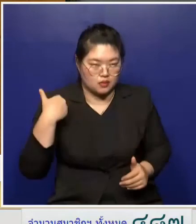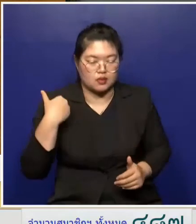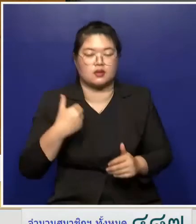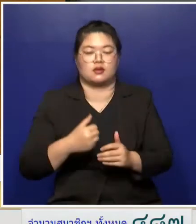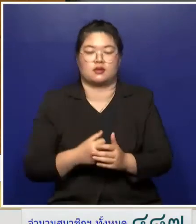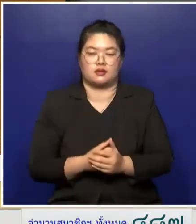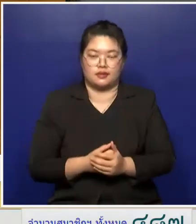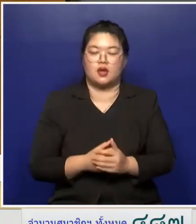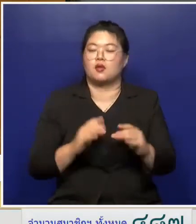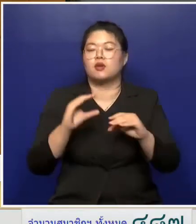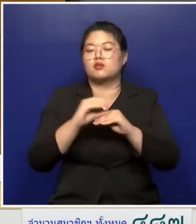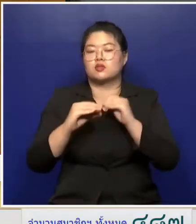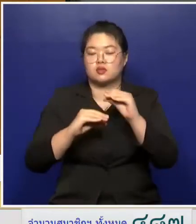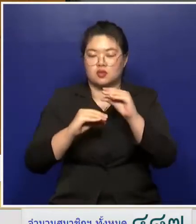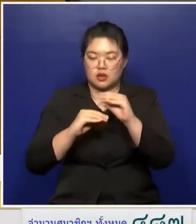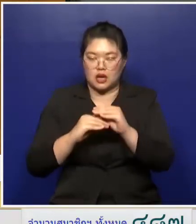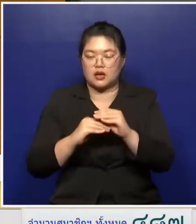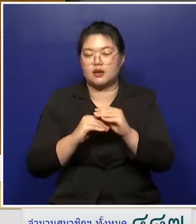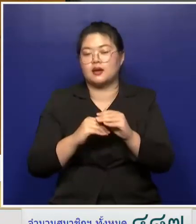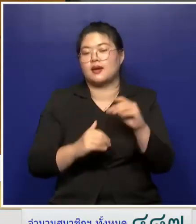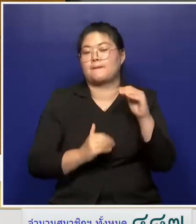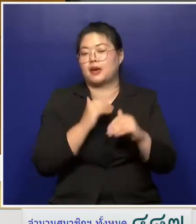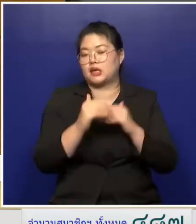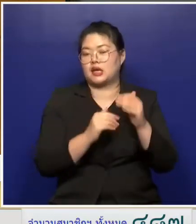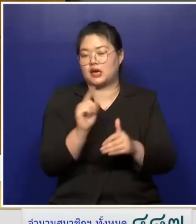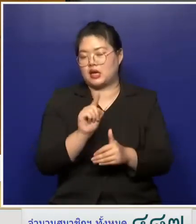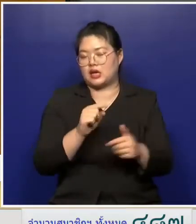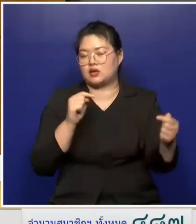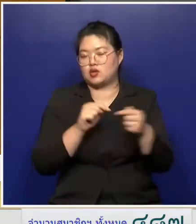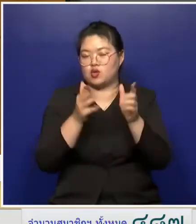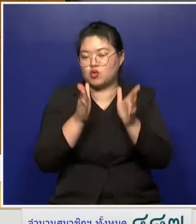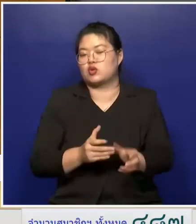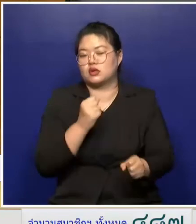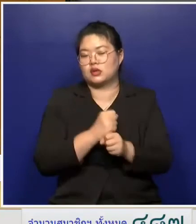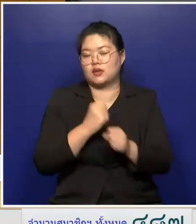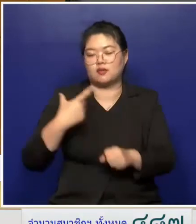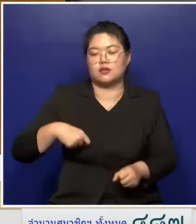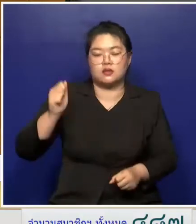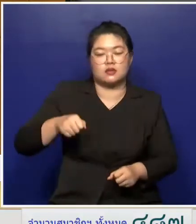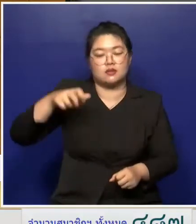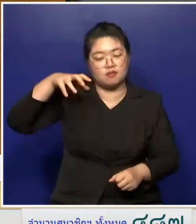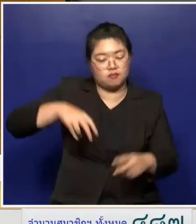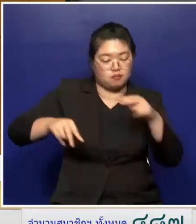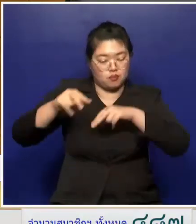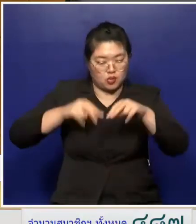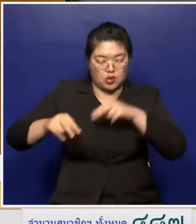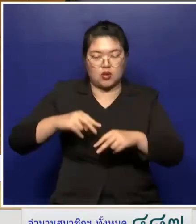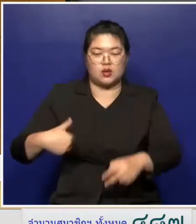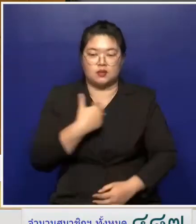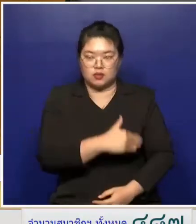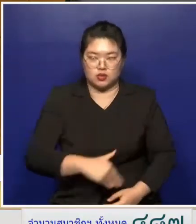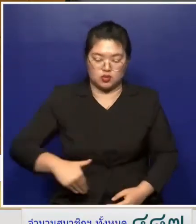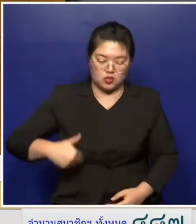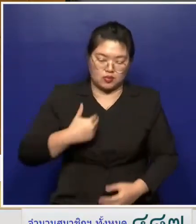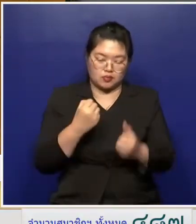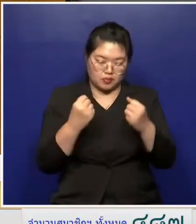เป็นโครงการที่ เราจะพัฒนาดเรายัี้ให้มีสุขภาพทดีเพื่อความพร้อมครัคนเราครัก